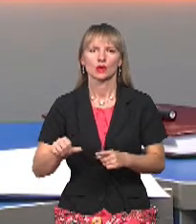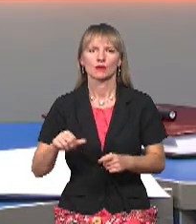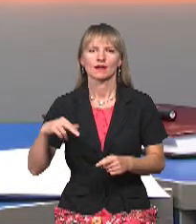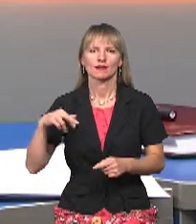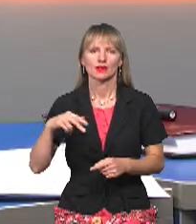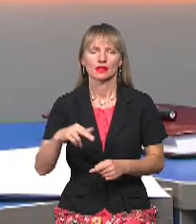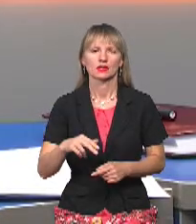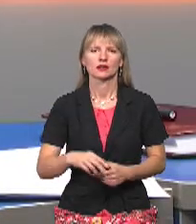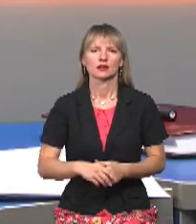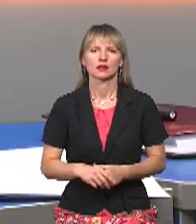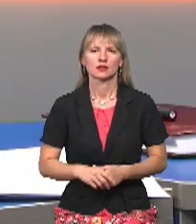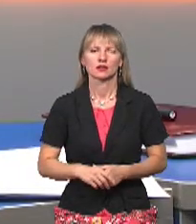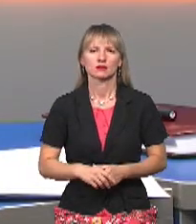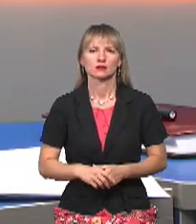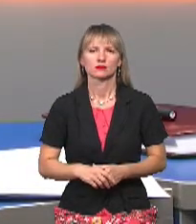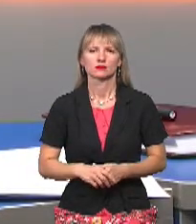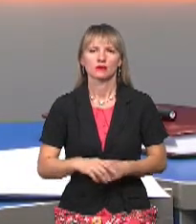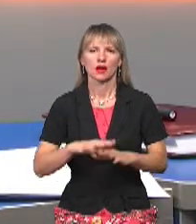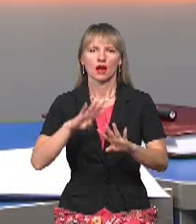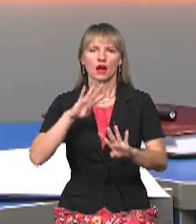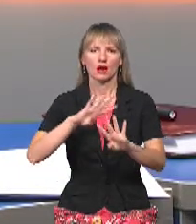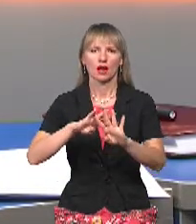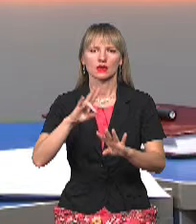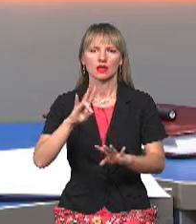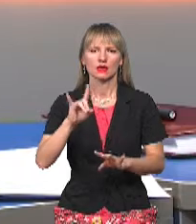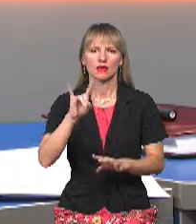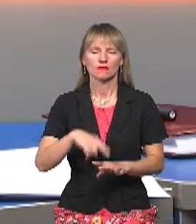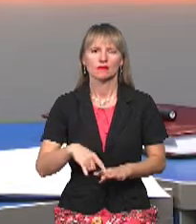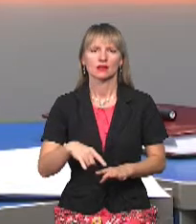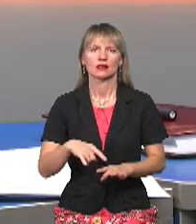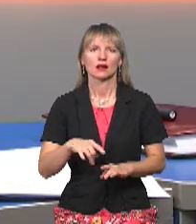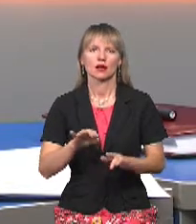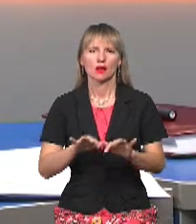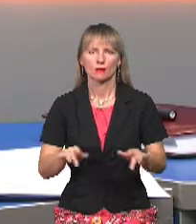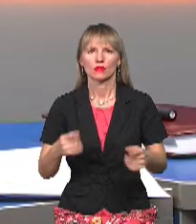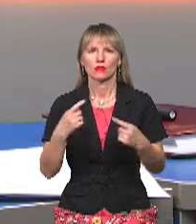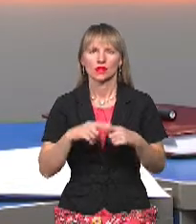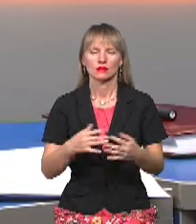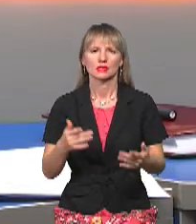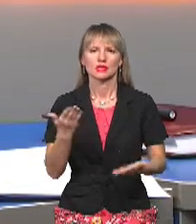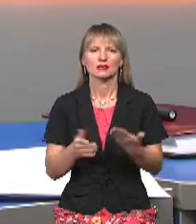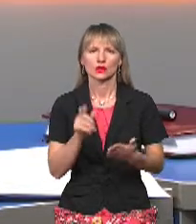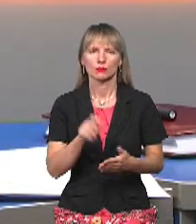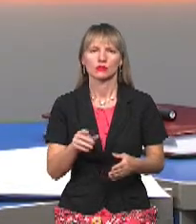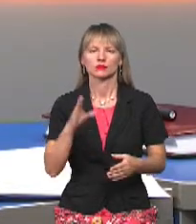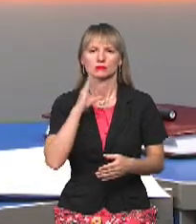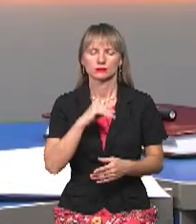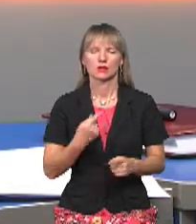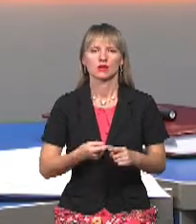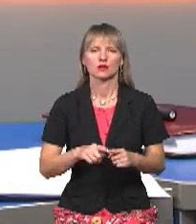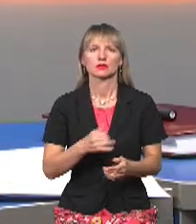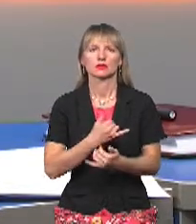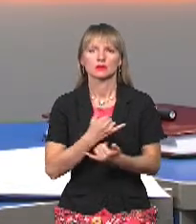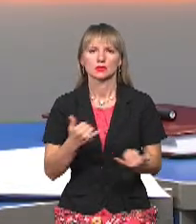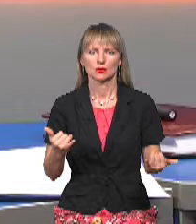вхід, грати на вікнах, оргтехніка. Тобто, якщо громада зможе все це